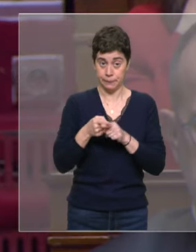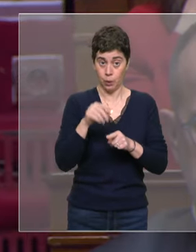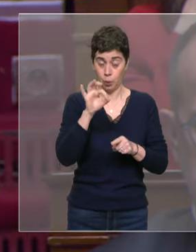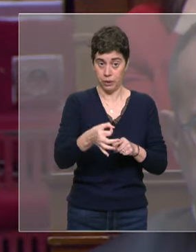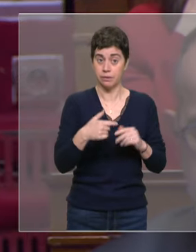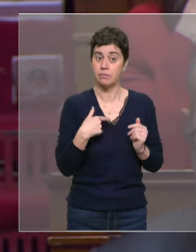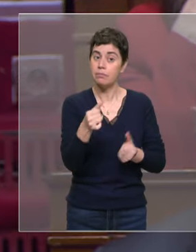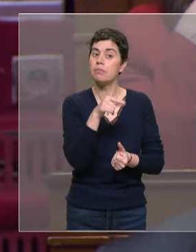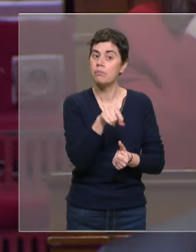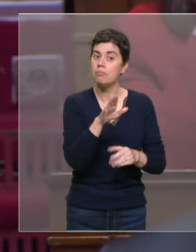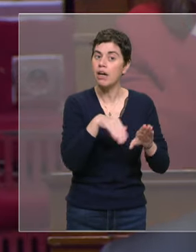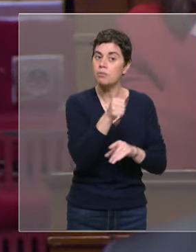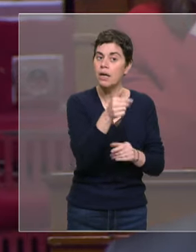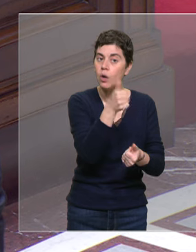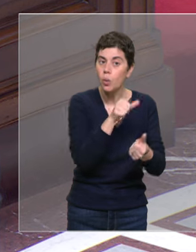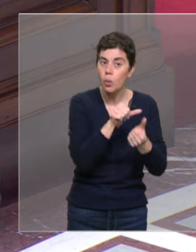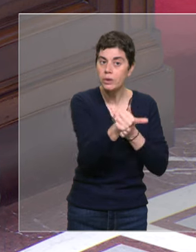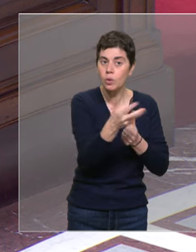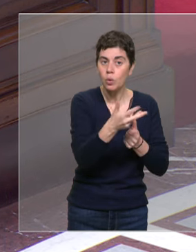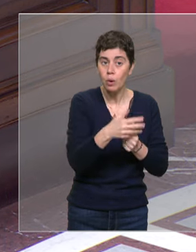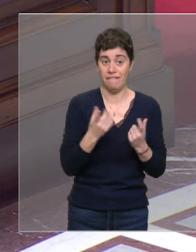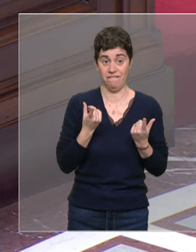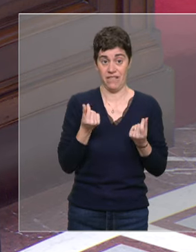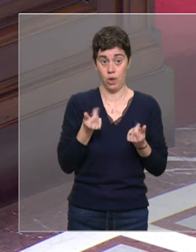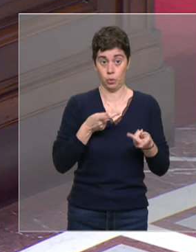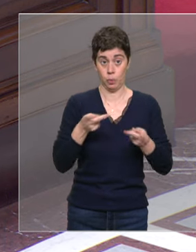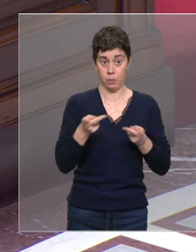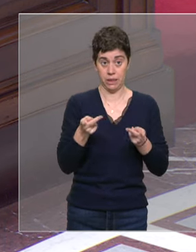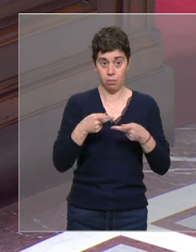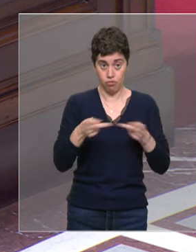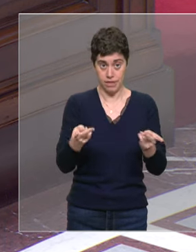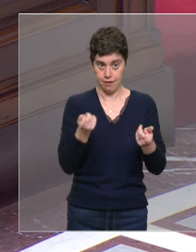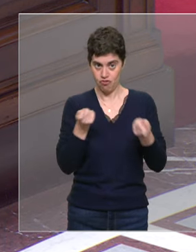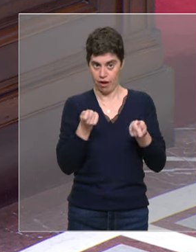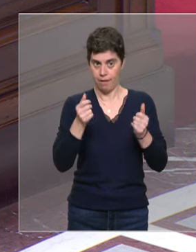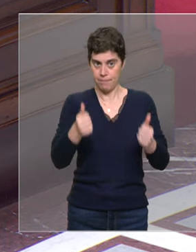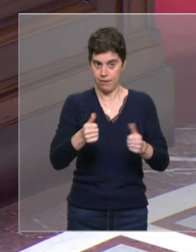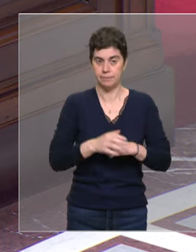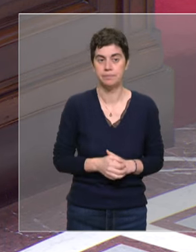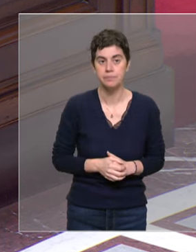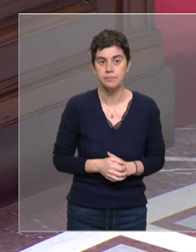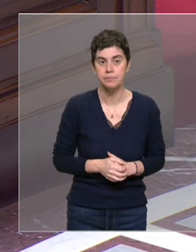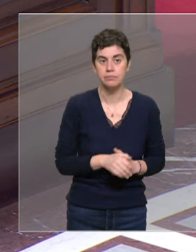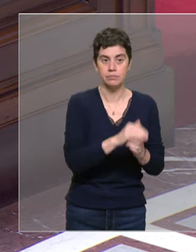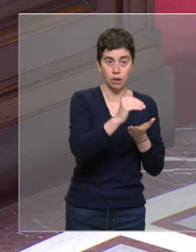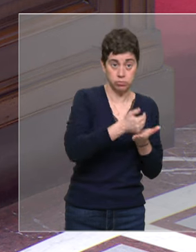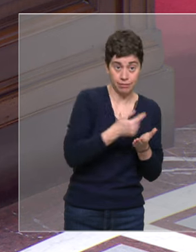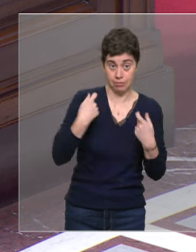terme si nous ne garantissons pas la maîtrise de nos finances publiques. Donc moins de recettes, moins de